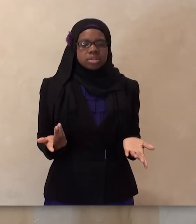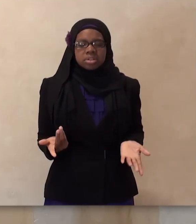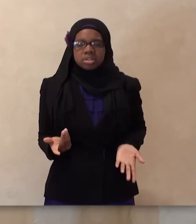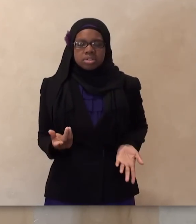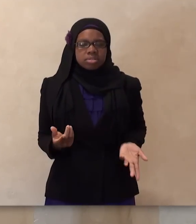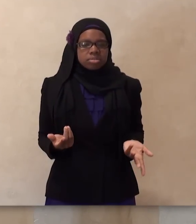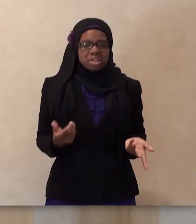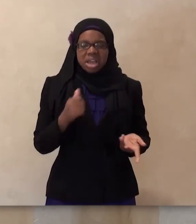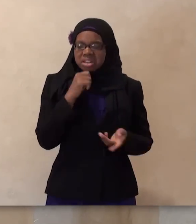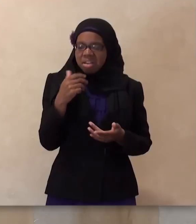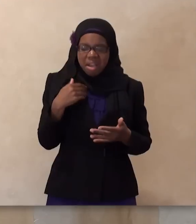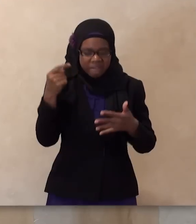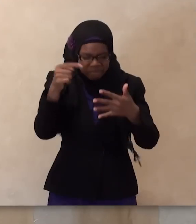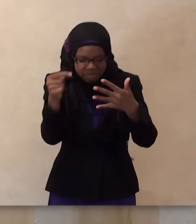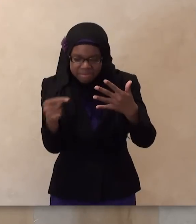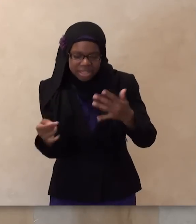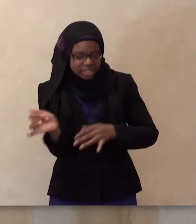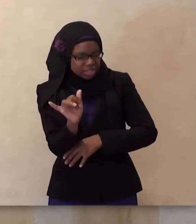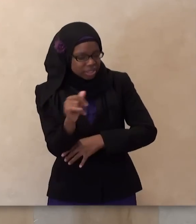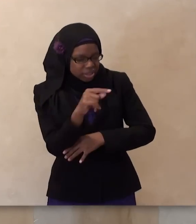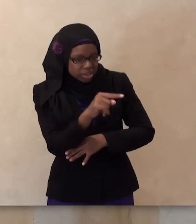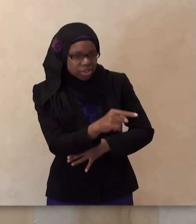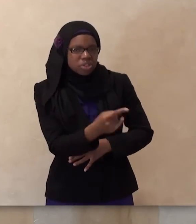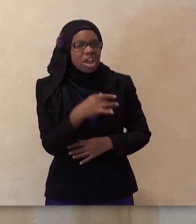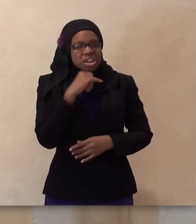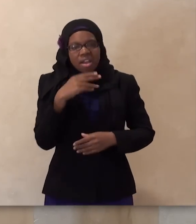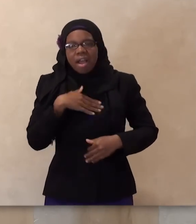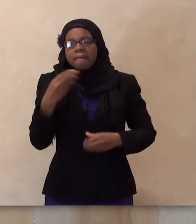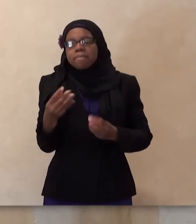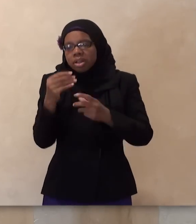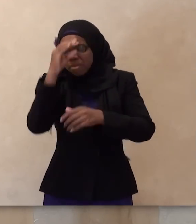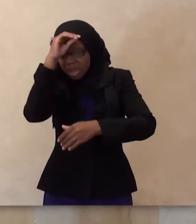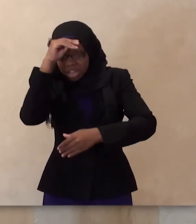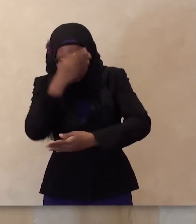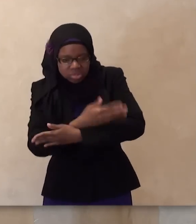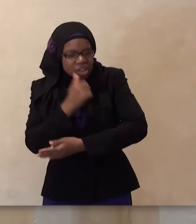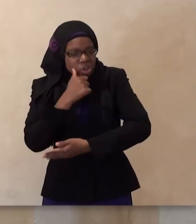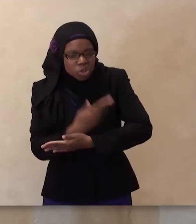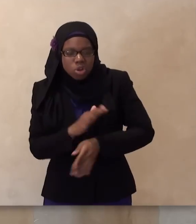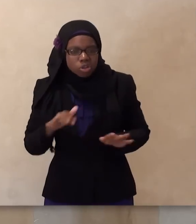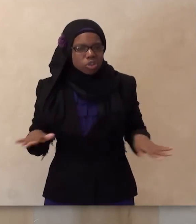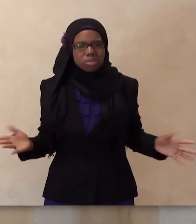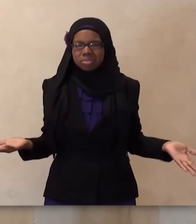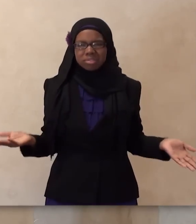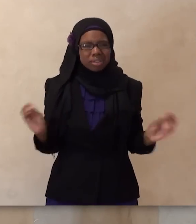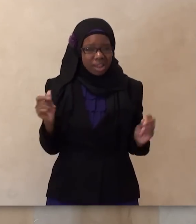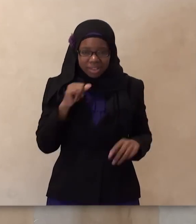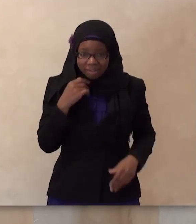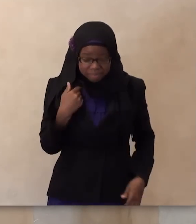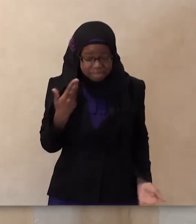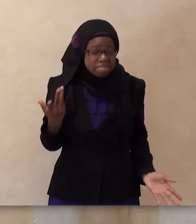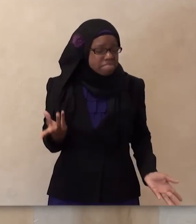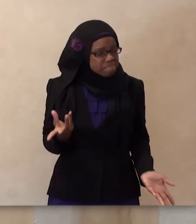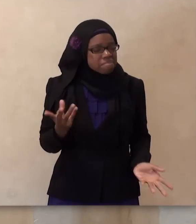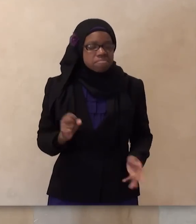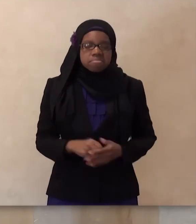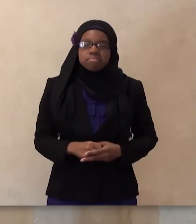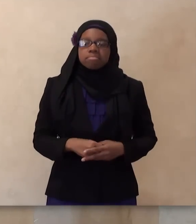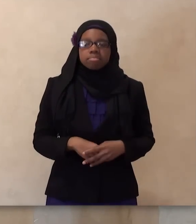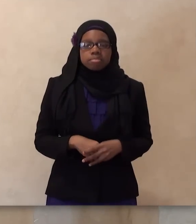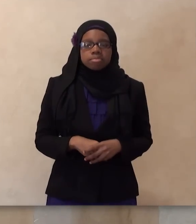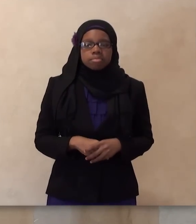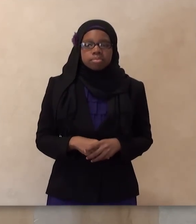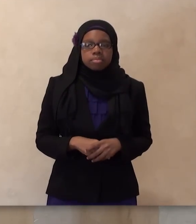baneen, and sons and daughters, children. He says, وَلَوْلَا فَعَسَى رَبِّي أَنْ يُؤْتِيَنِ خَيْرًا